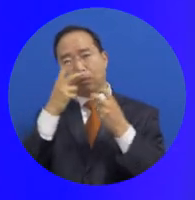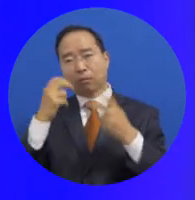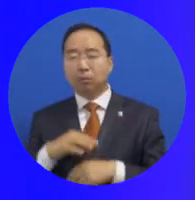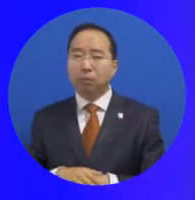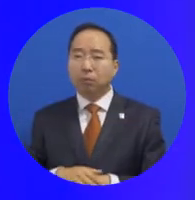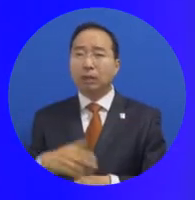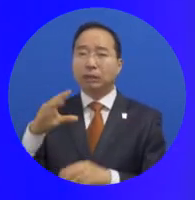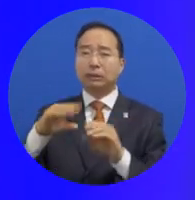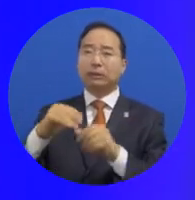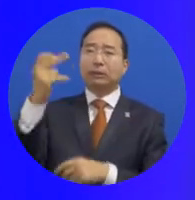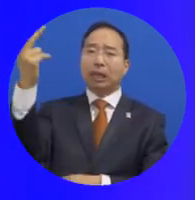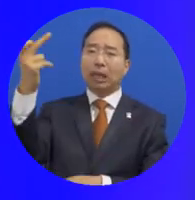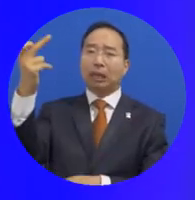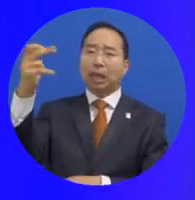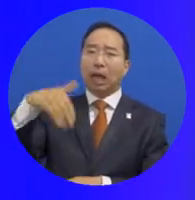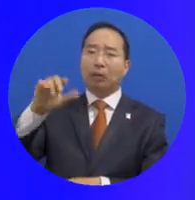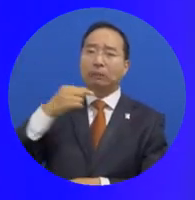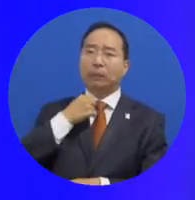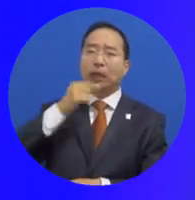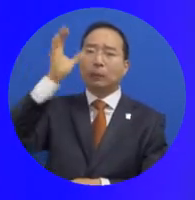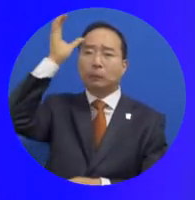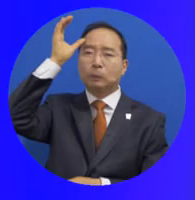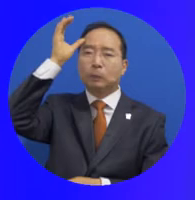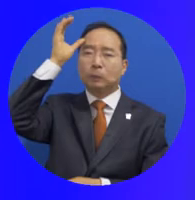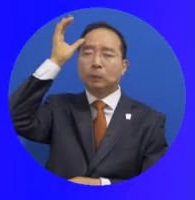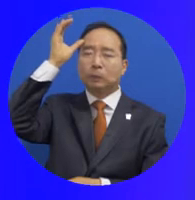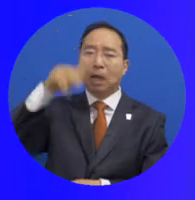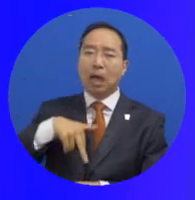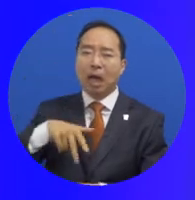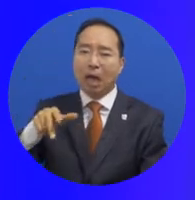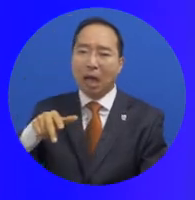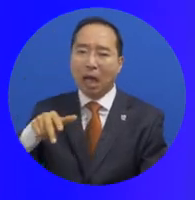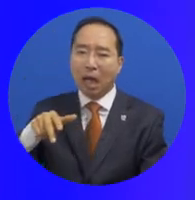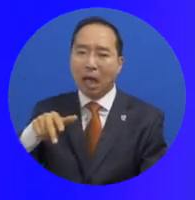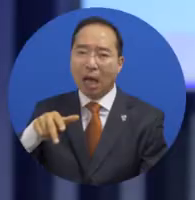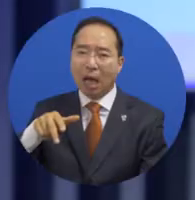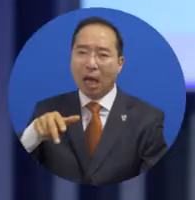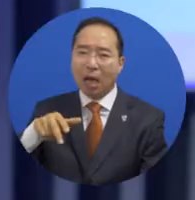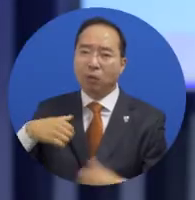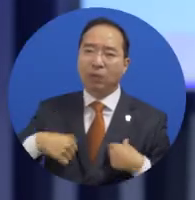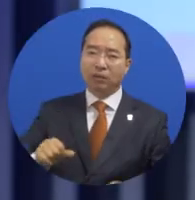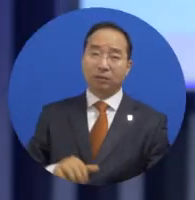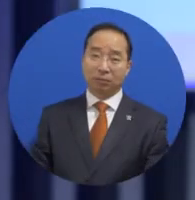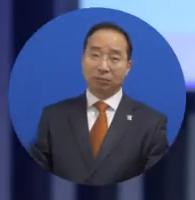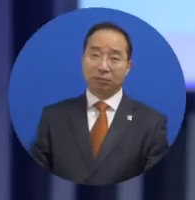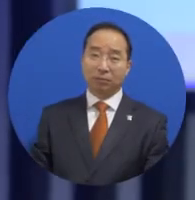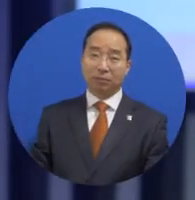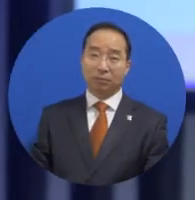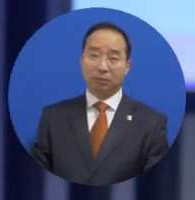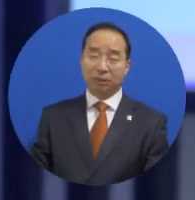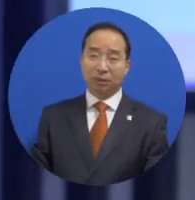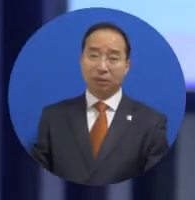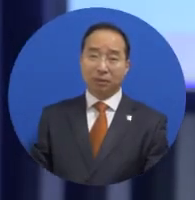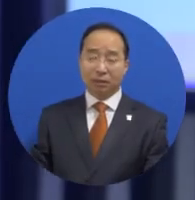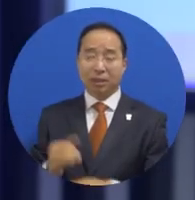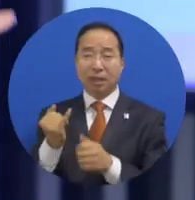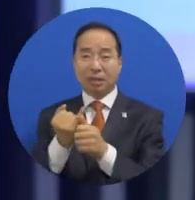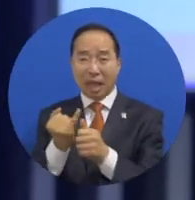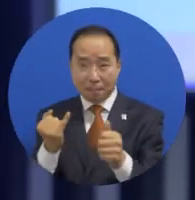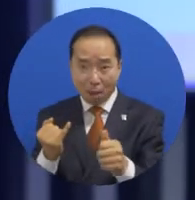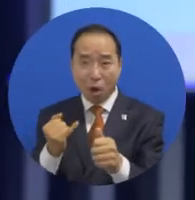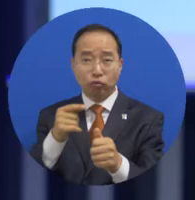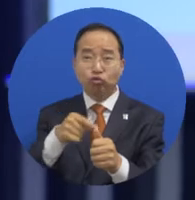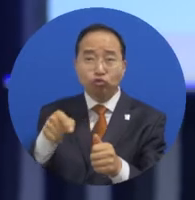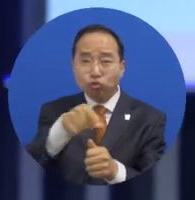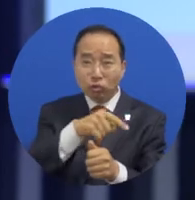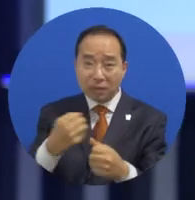저는 지리산에 너무 올라가고 싶었지만 결국 올라가지 못했고요. 남편과 다른 사람들이 신나게 놀다